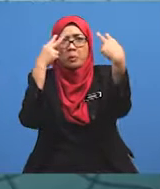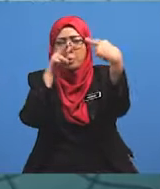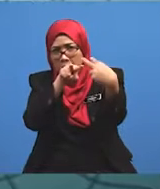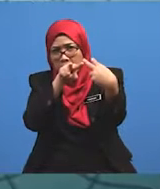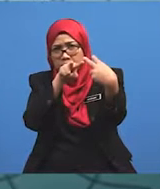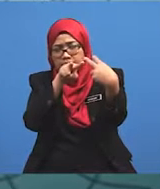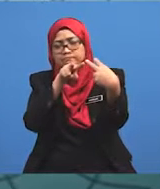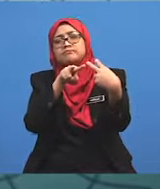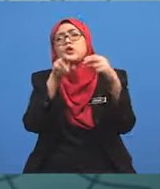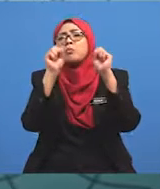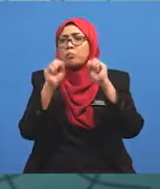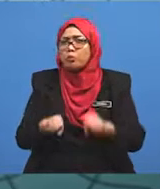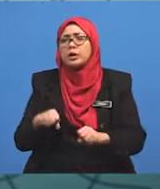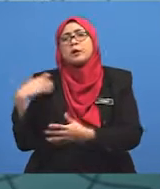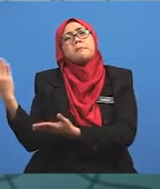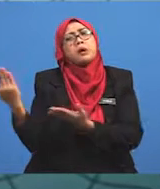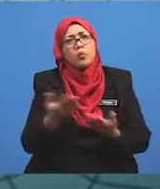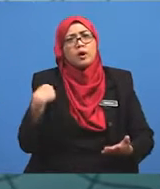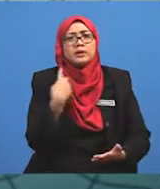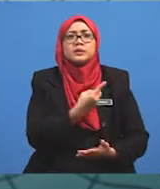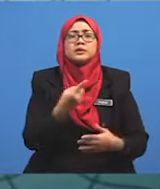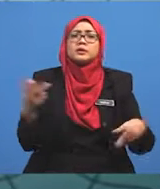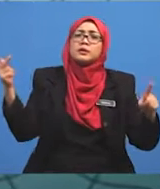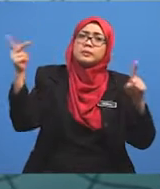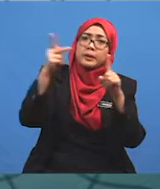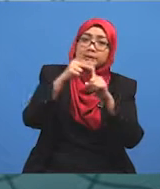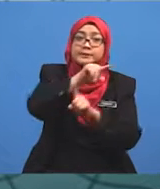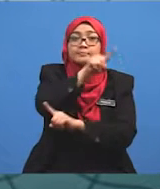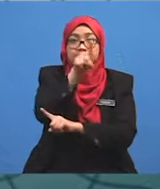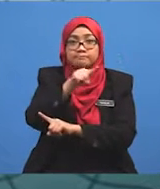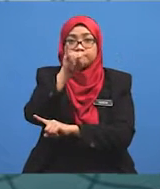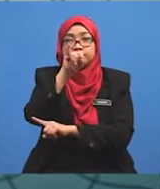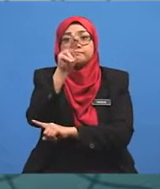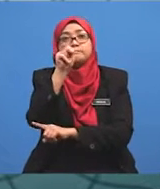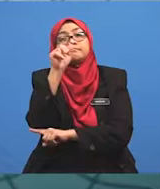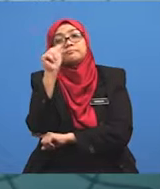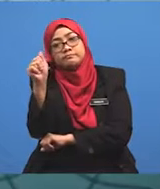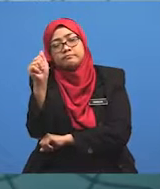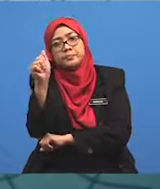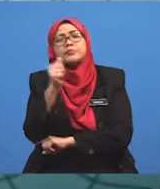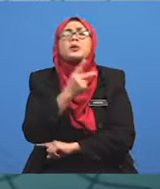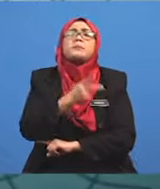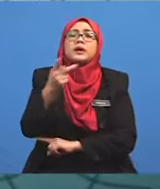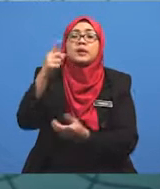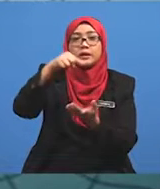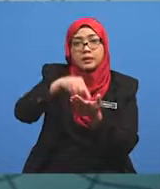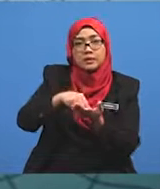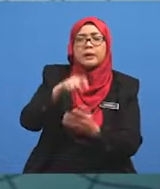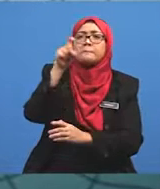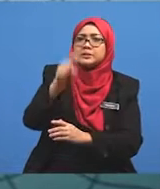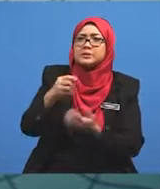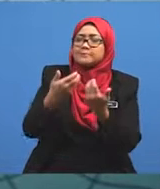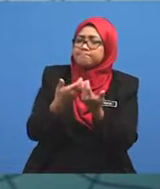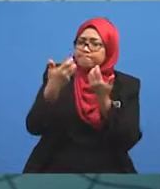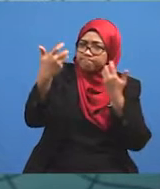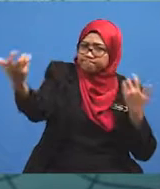permulaan yang membawa kepada perlakuan zina. Oleh demikian, murid-murid, perkara seperti ini mesti